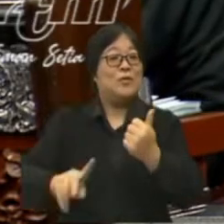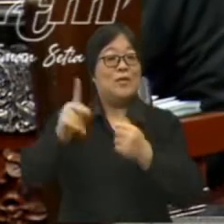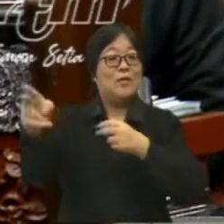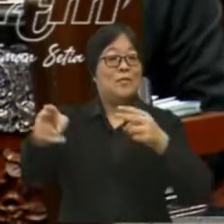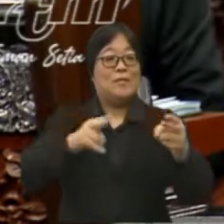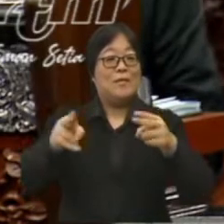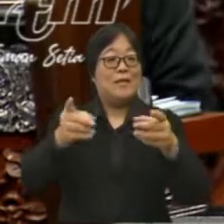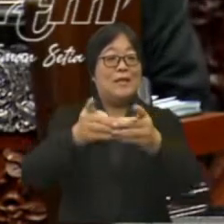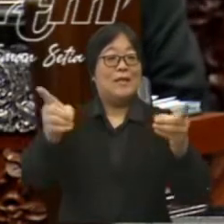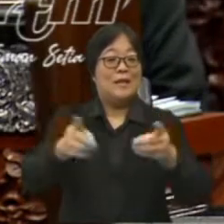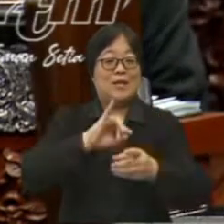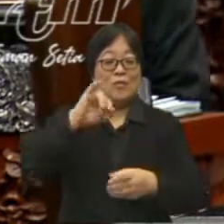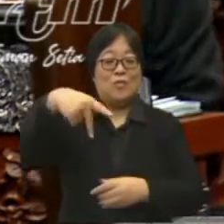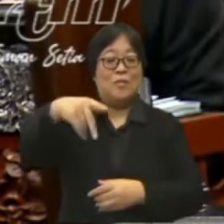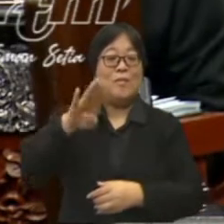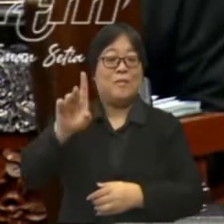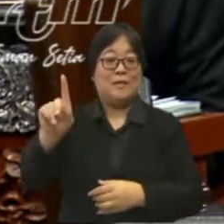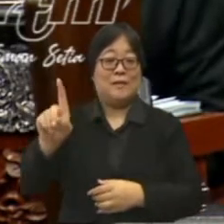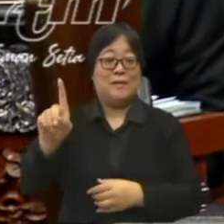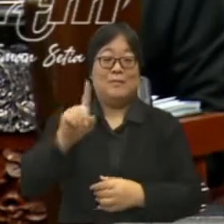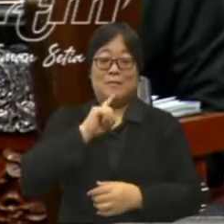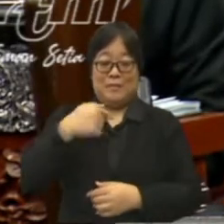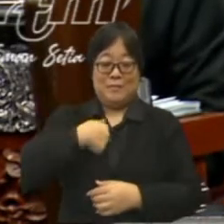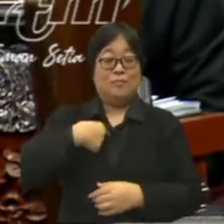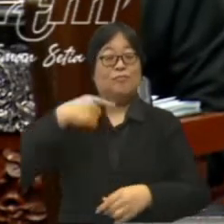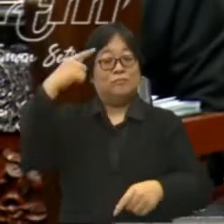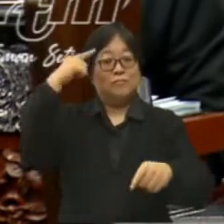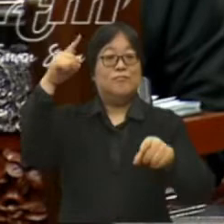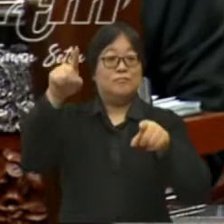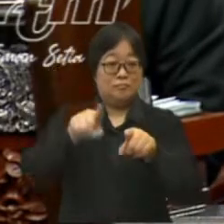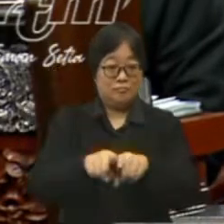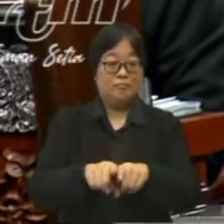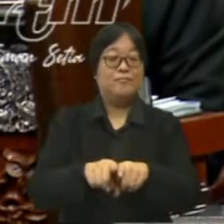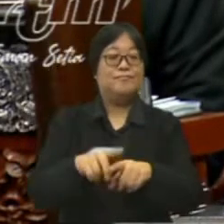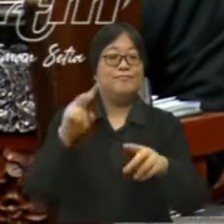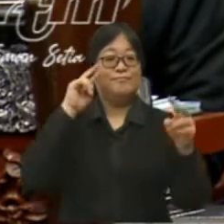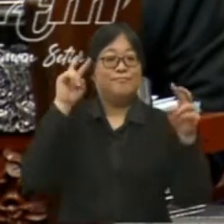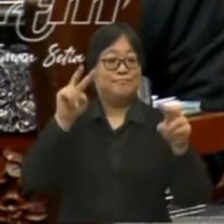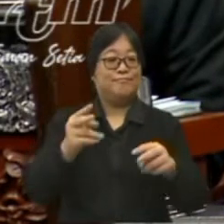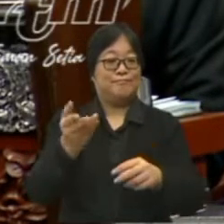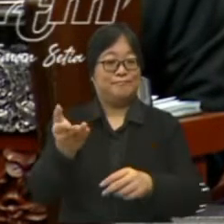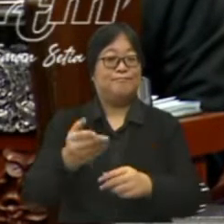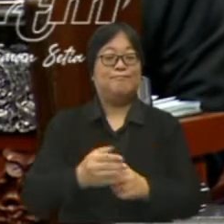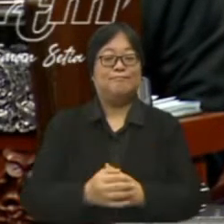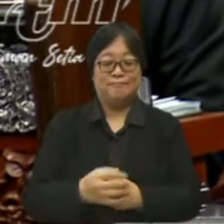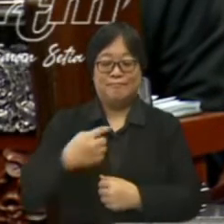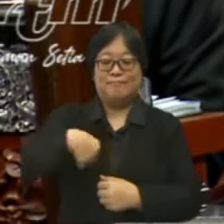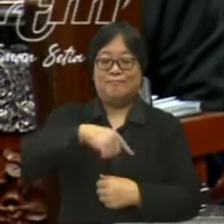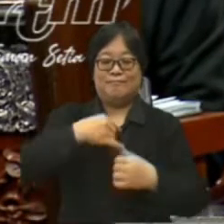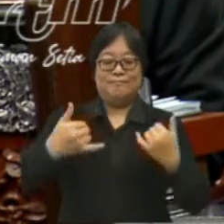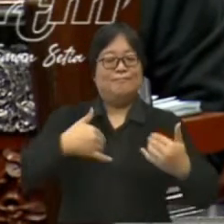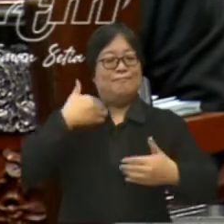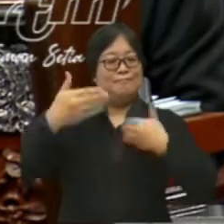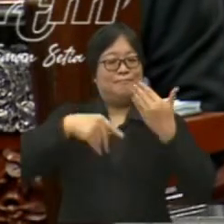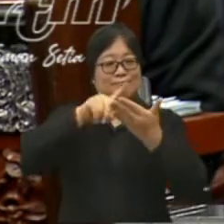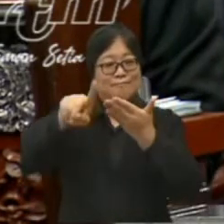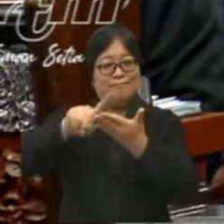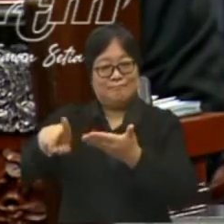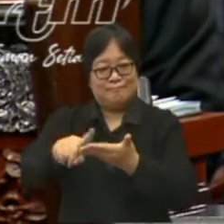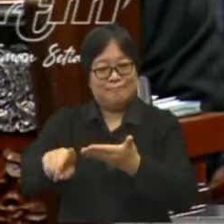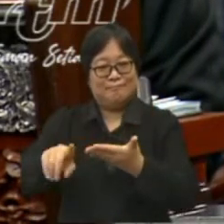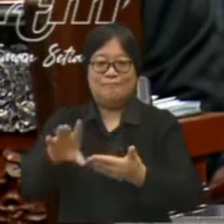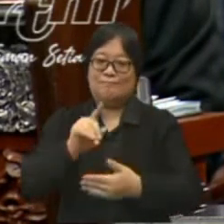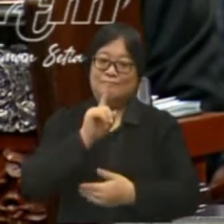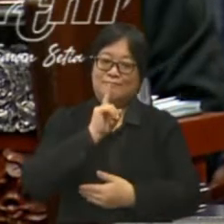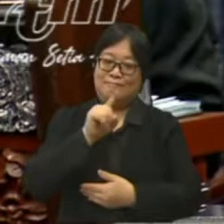daerah saya sebenarnya bersujud dengan pandangan yang hormat dan kita sedang melihat hari ini dan